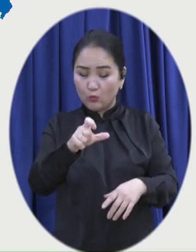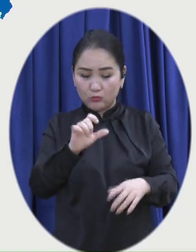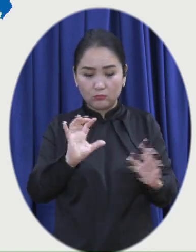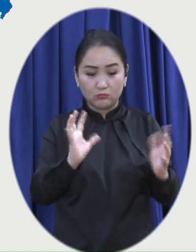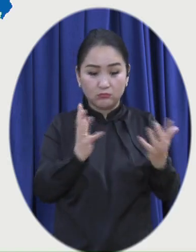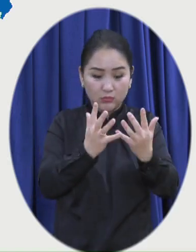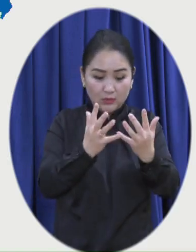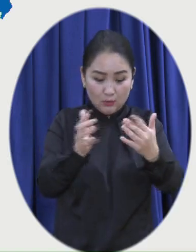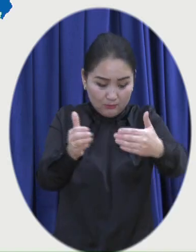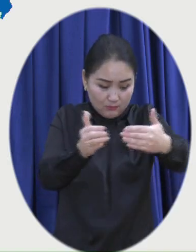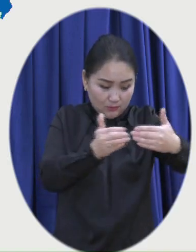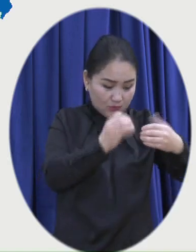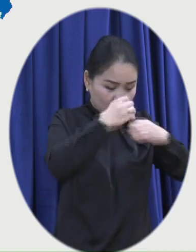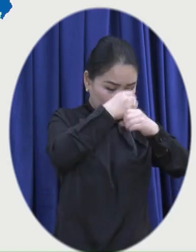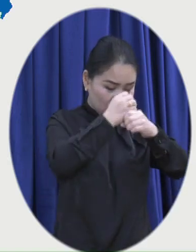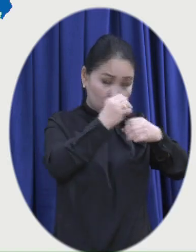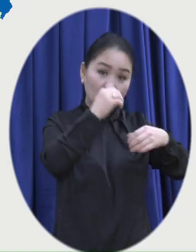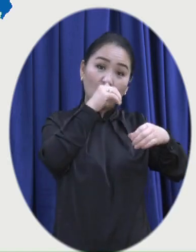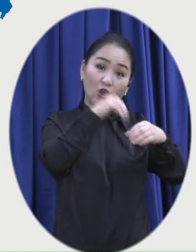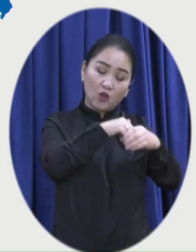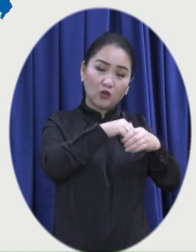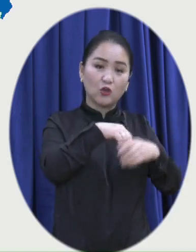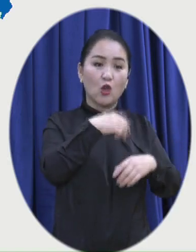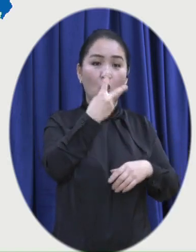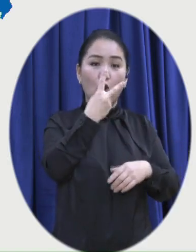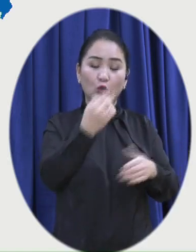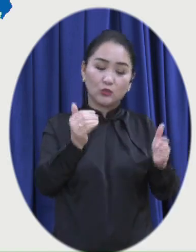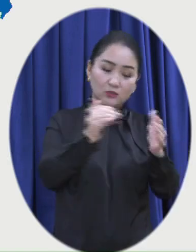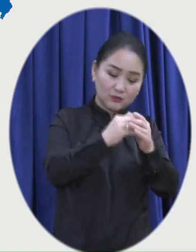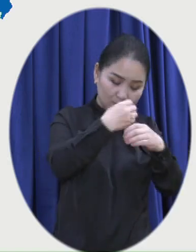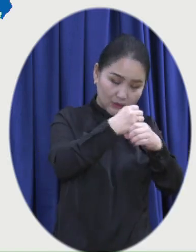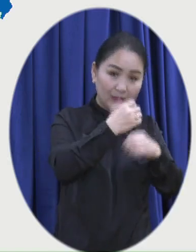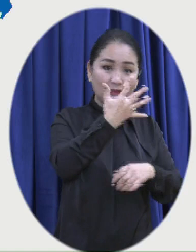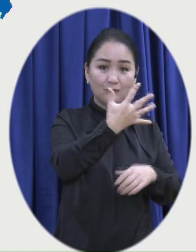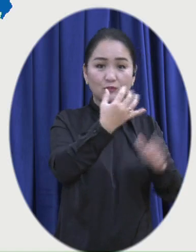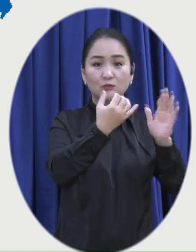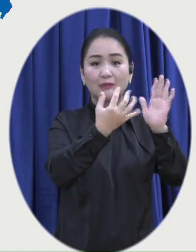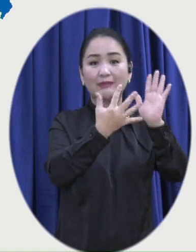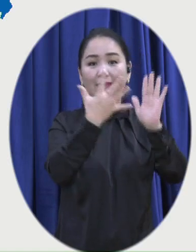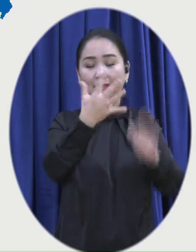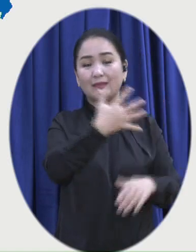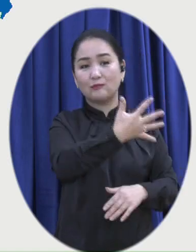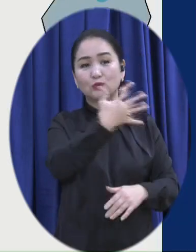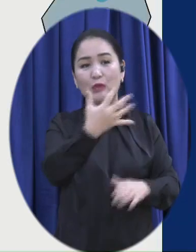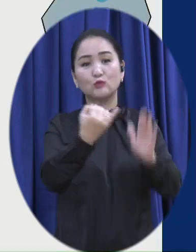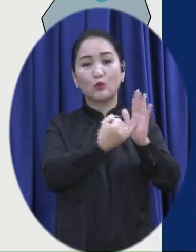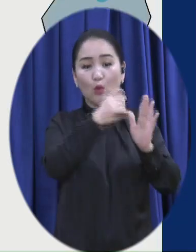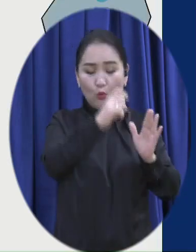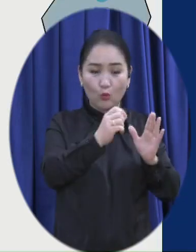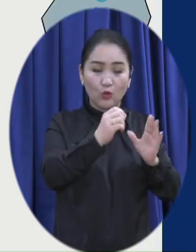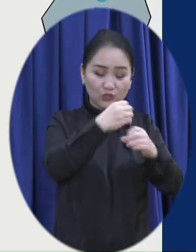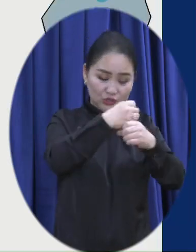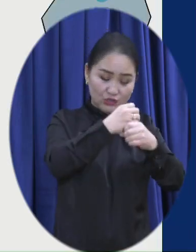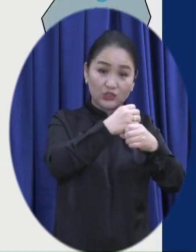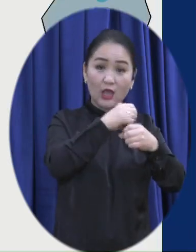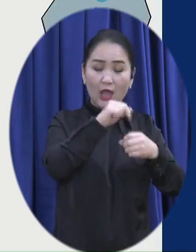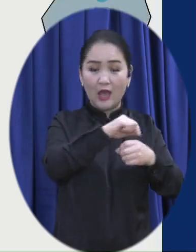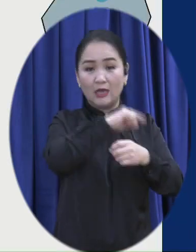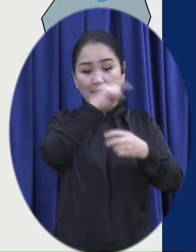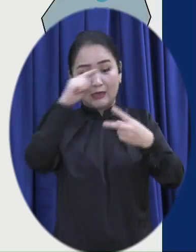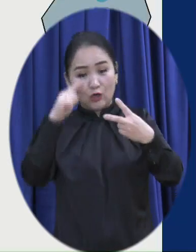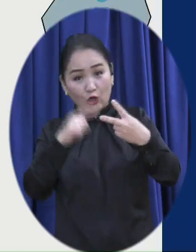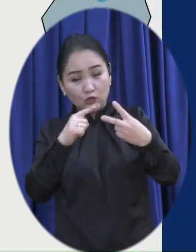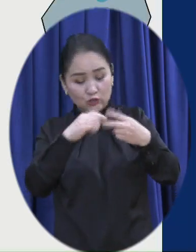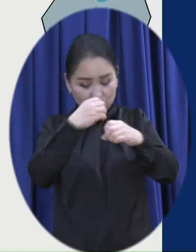шинжилгээ хийгээд 2 удаагийн шинжилгээнд орсон 556 хүн байна. Эдгээр дотроос эхний шинжилгээнд гараагүй байж дараагийн